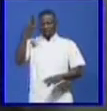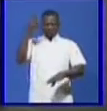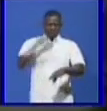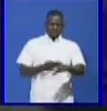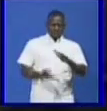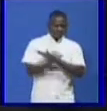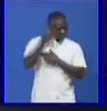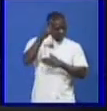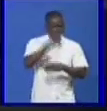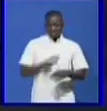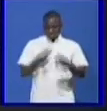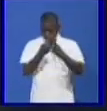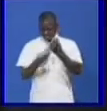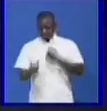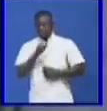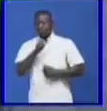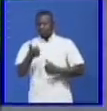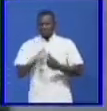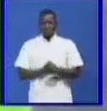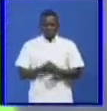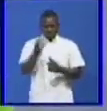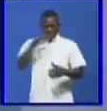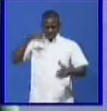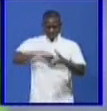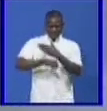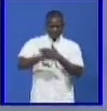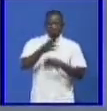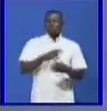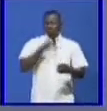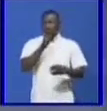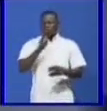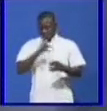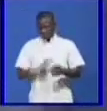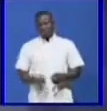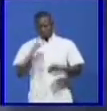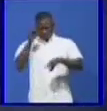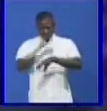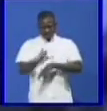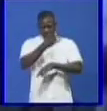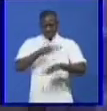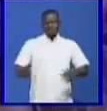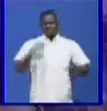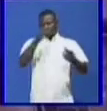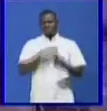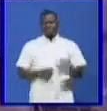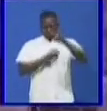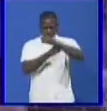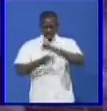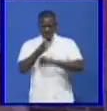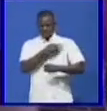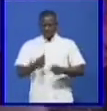le rendez-vous. Une fois à l'intérieur, ce sont les conseils de sécurité d'usage et la répartition des